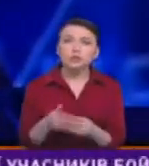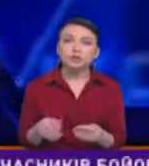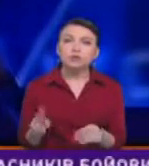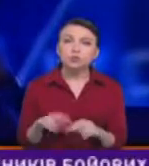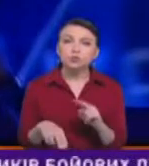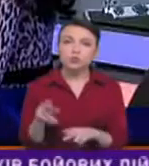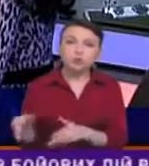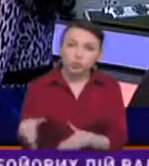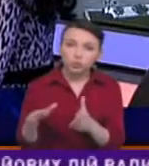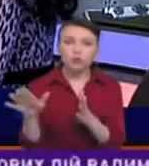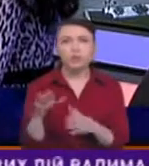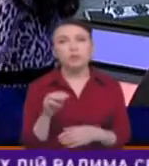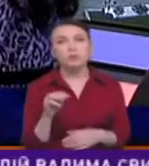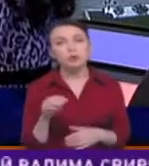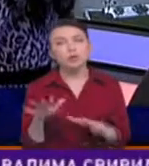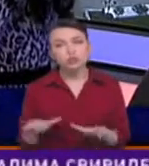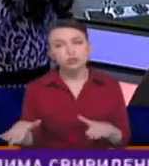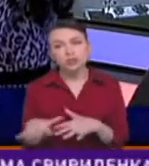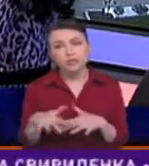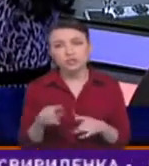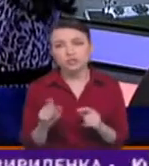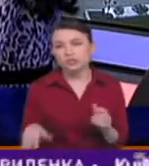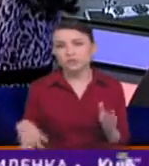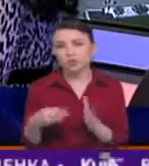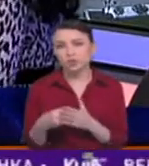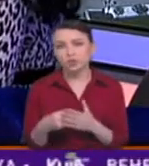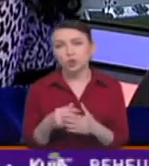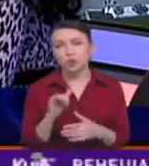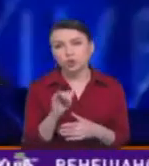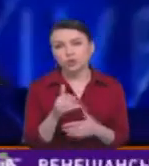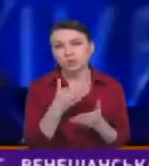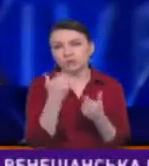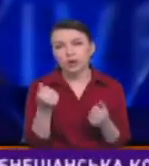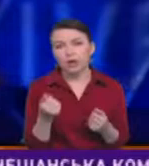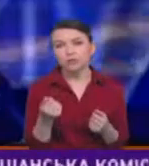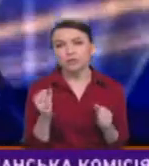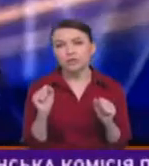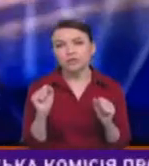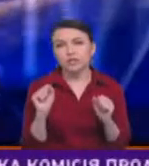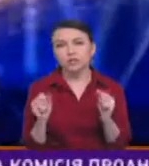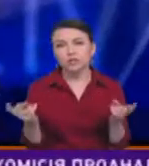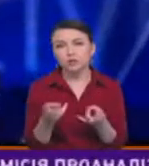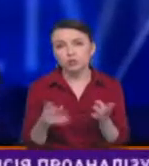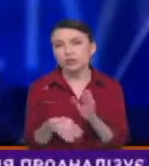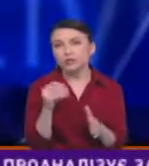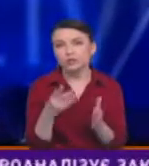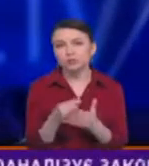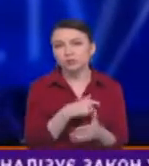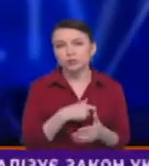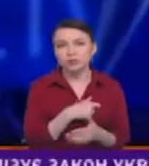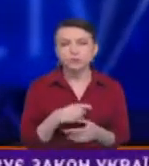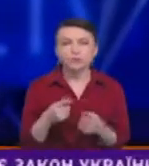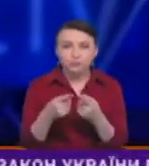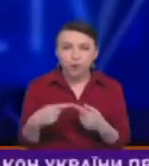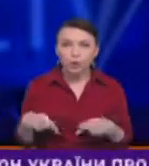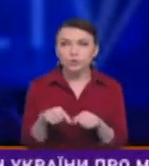майданчики вже за власні кошти. І їм, в них немає необхідності обирати свого депутата. Так. Хоча округи ж, ви пам'ятаєте, округи – це зараз